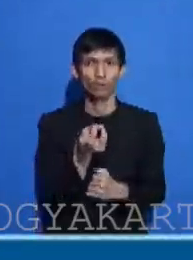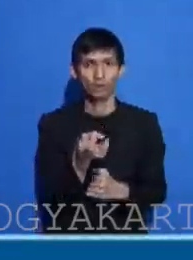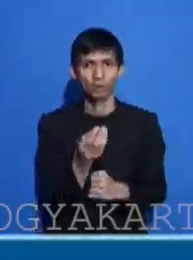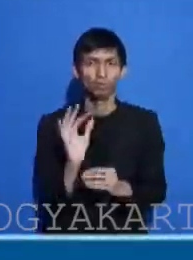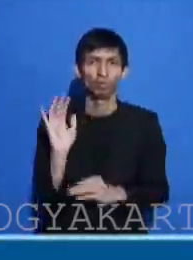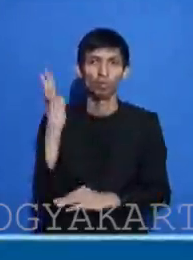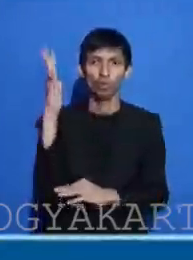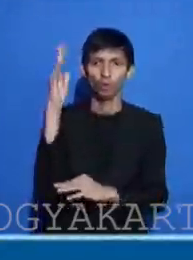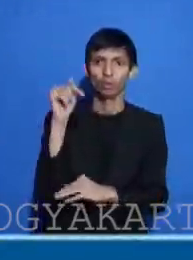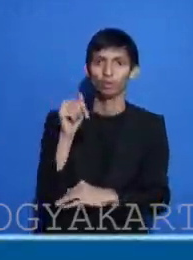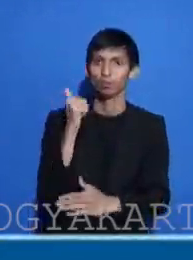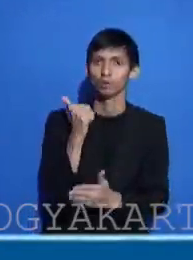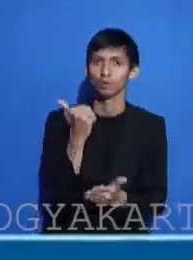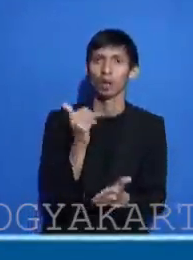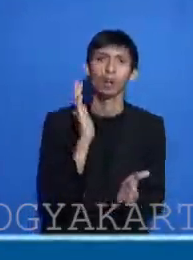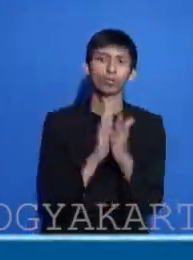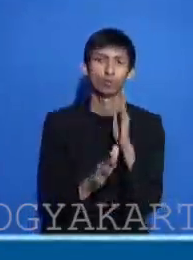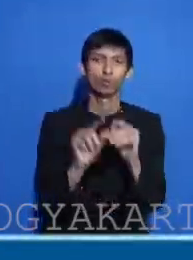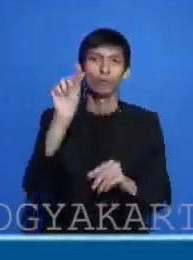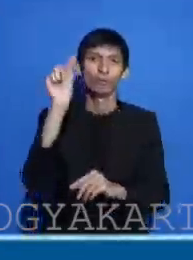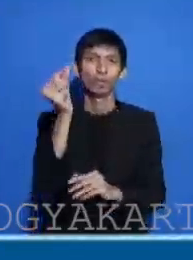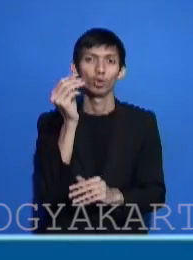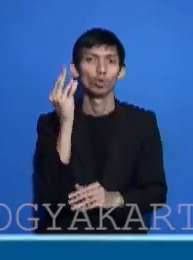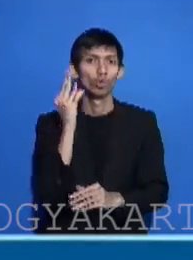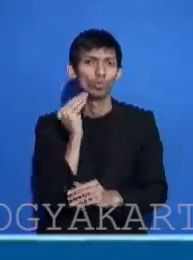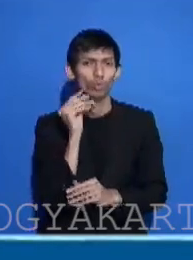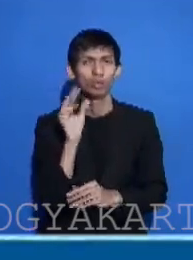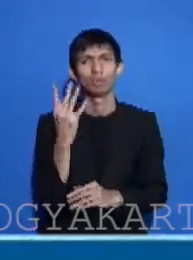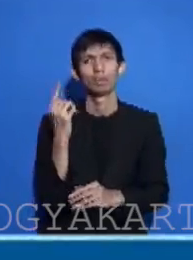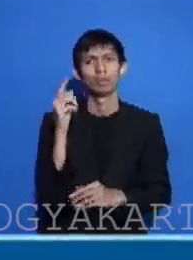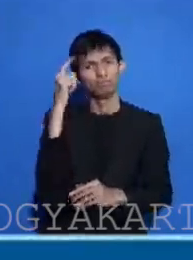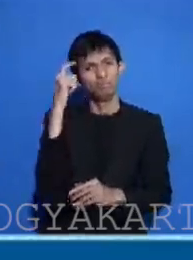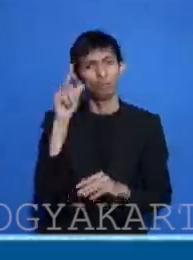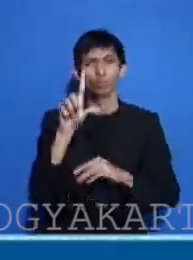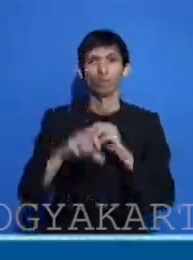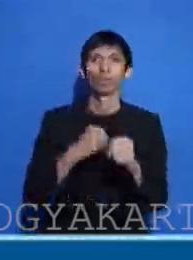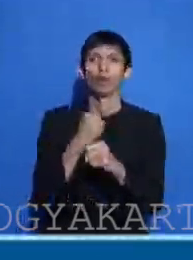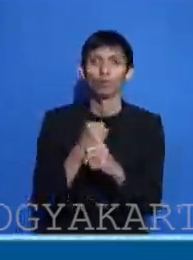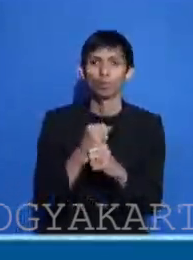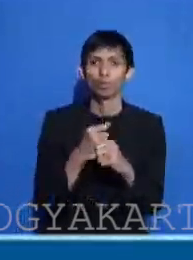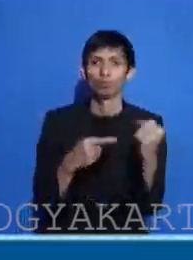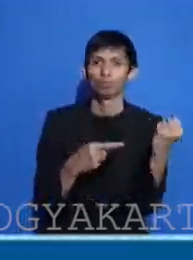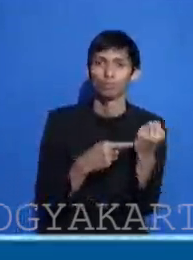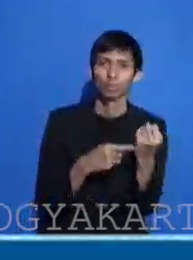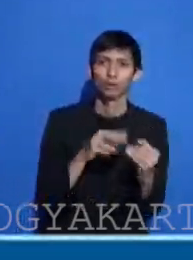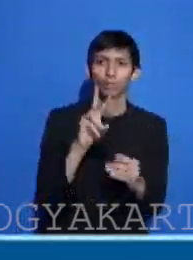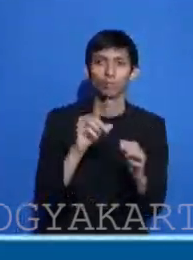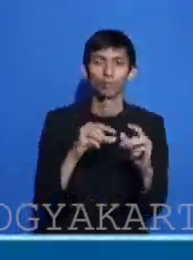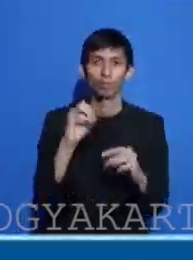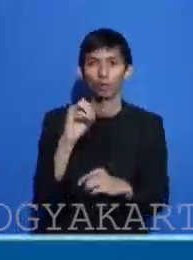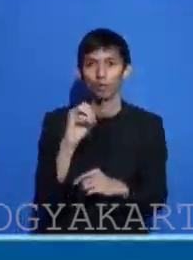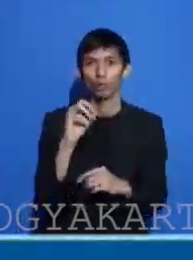meniko sampun saketipun panen umur segede Ipun Pitung tahun kantinyuntik inokulan ing perangan white